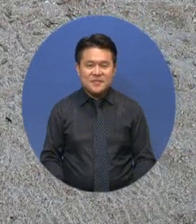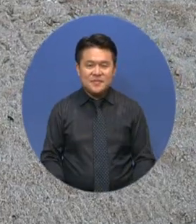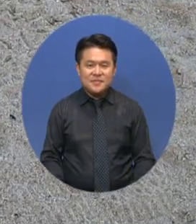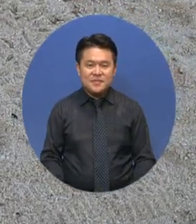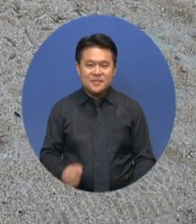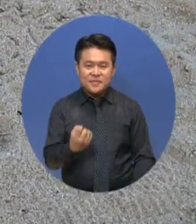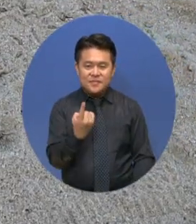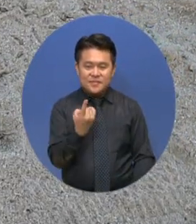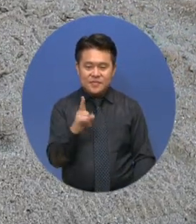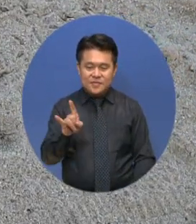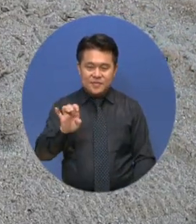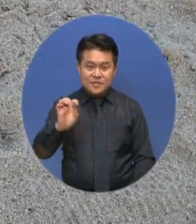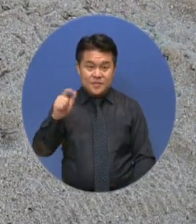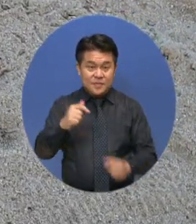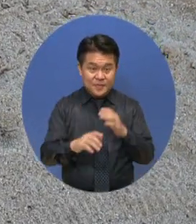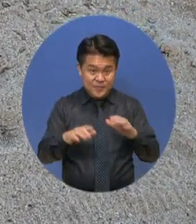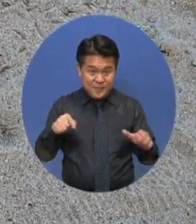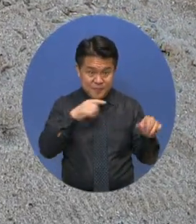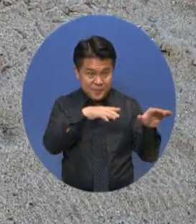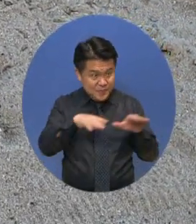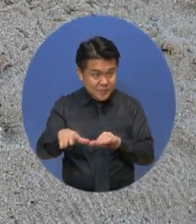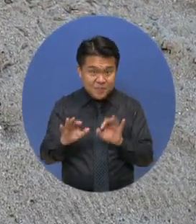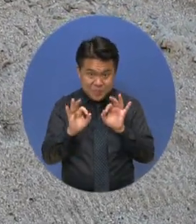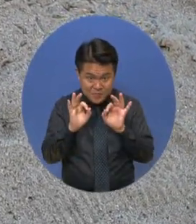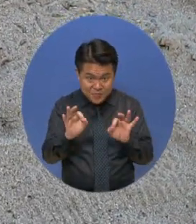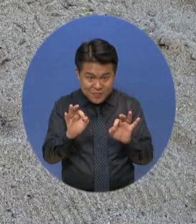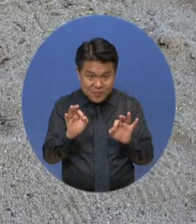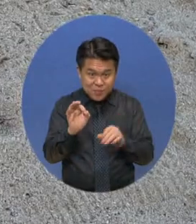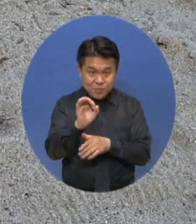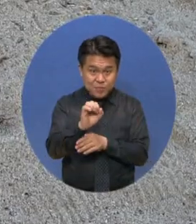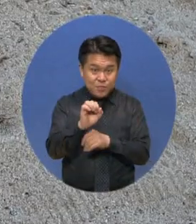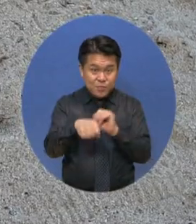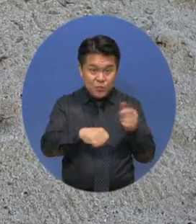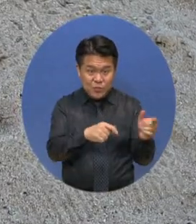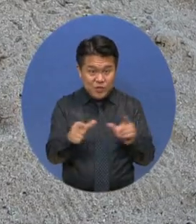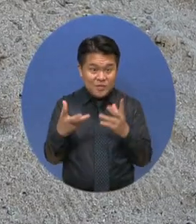외목마을 해수욕장은 동물들의 모습도 자주 눈에 띄었는데요.